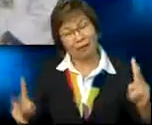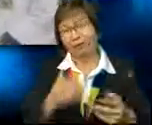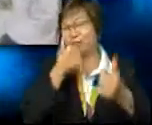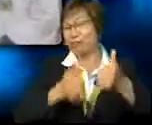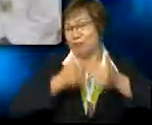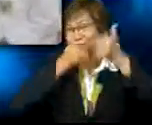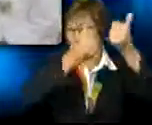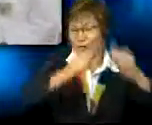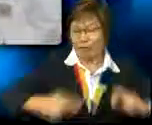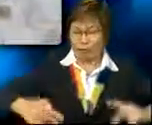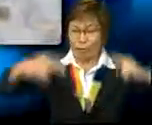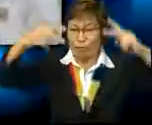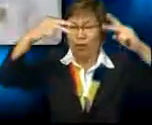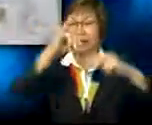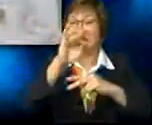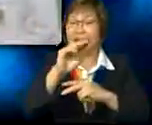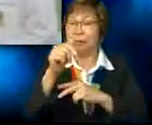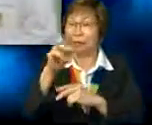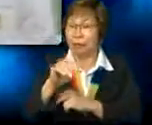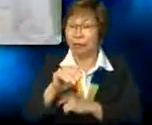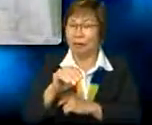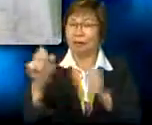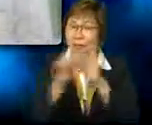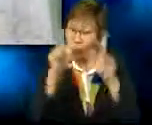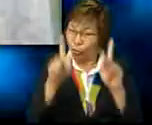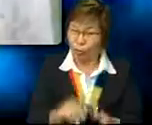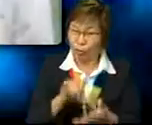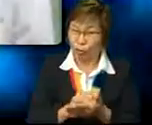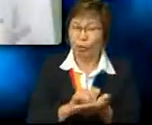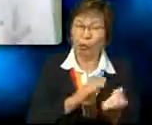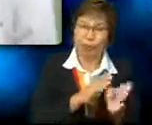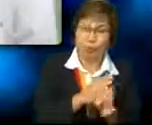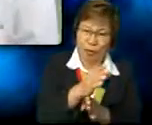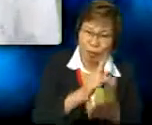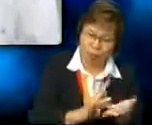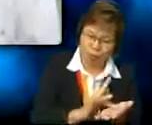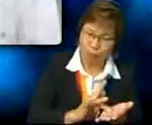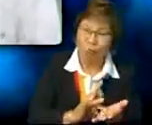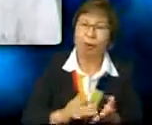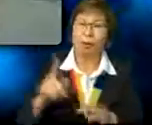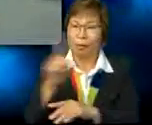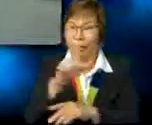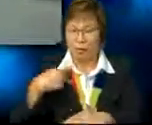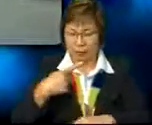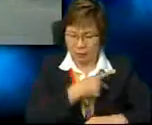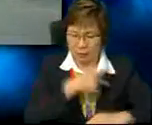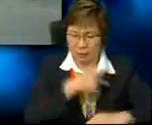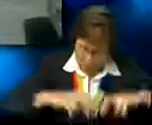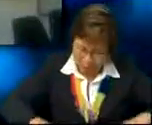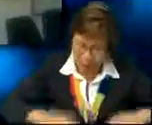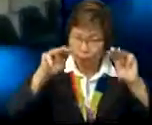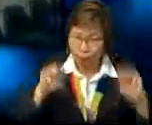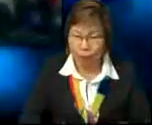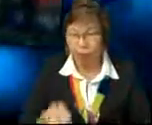baik dari segi meningkatkan keimanan dan ketakwaan seseorang itu ialah bidang perubatan ya, di mana kita mengkaji manusia